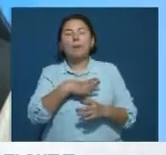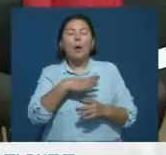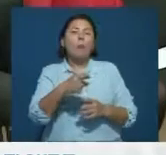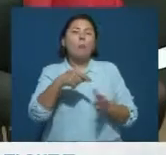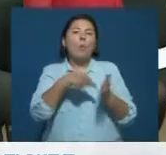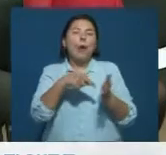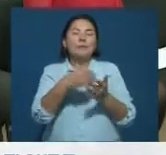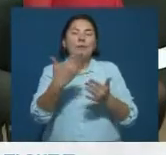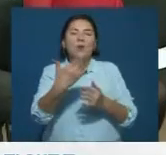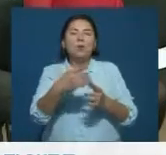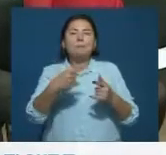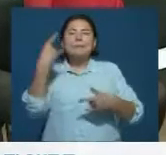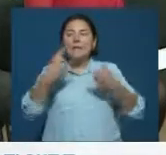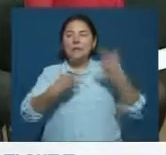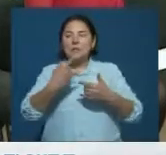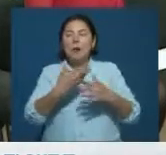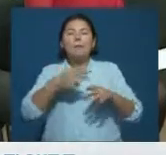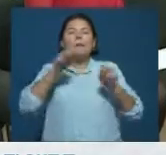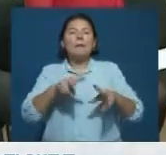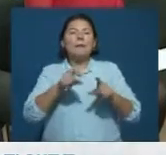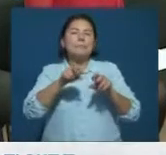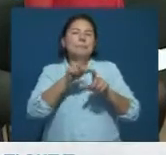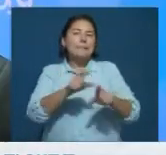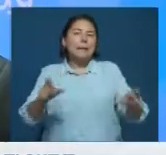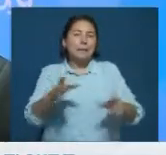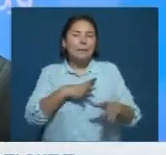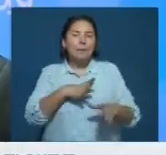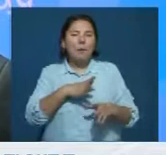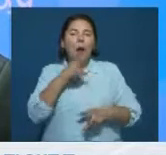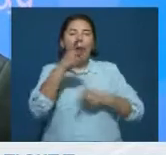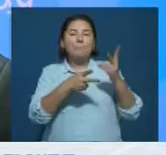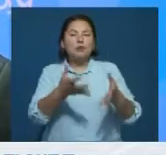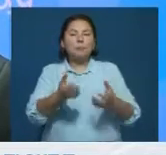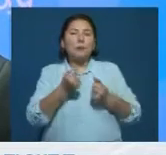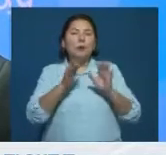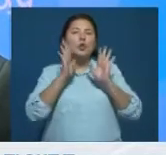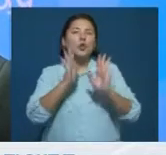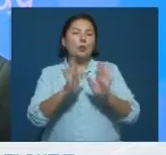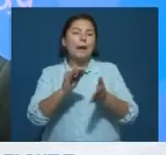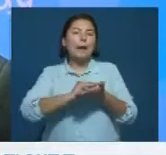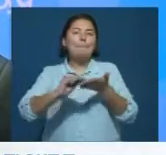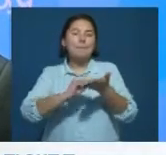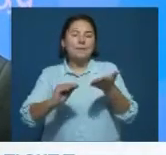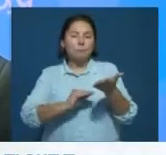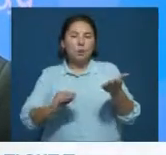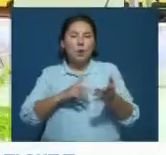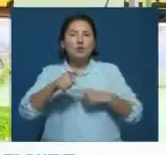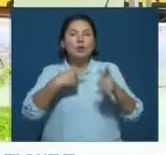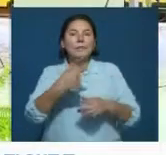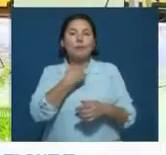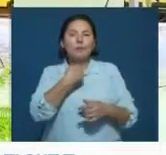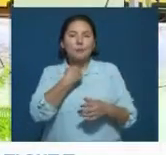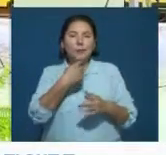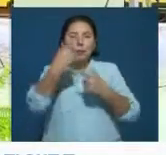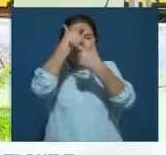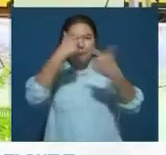который указан на вашем экране. По словам специалистов ведомства, обращение принимается не только письменно, но и через голосовое